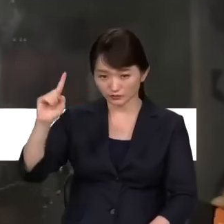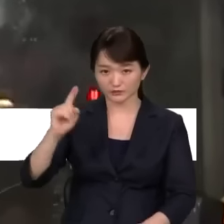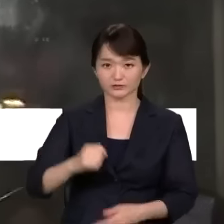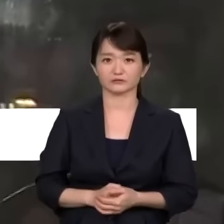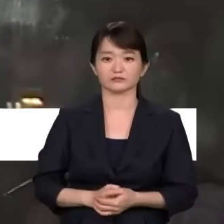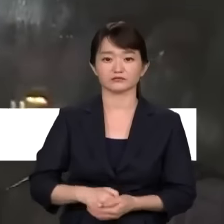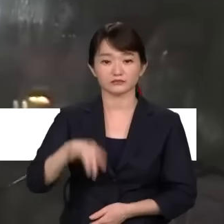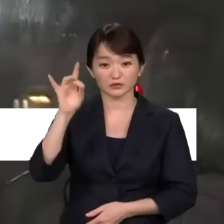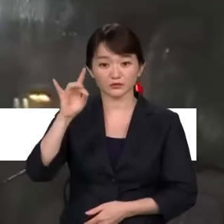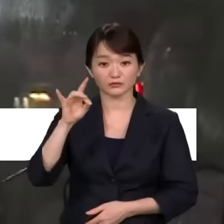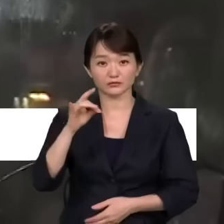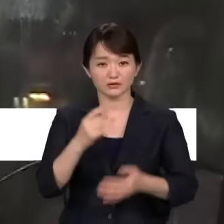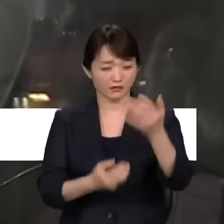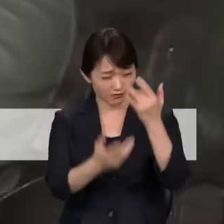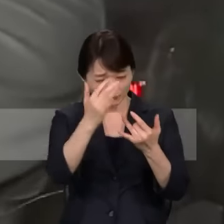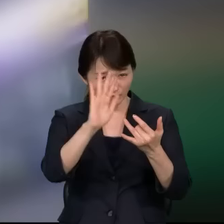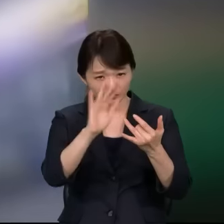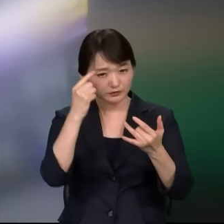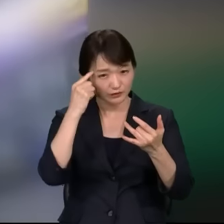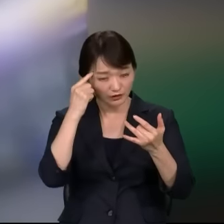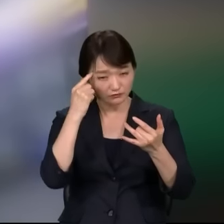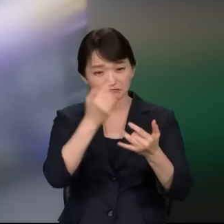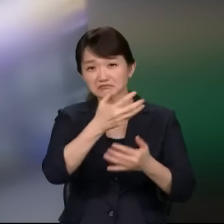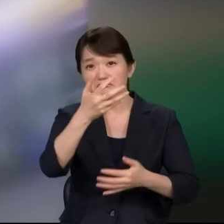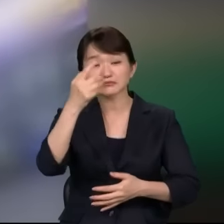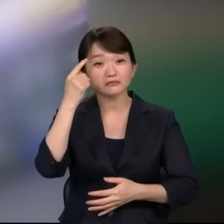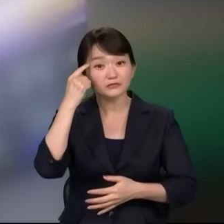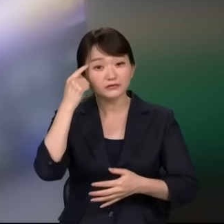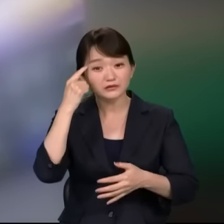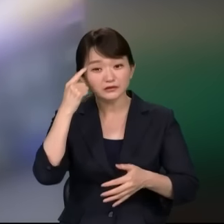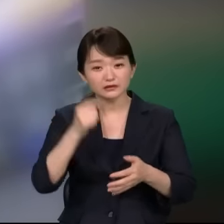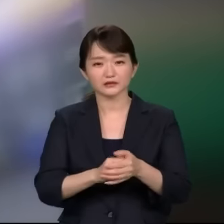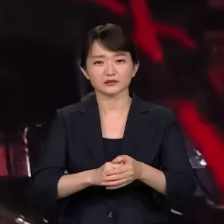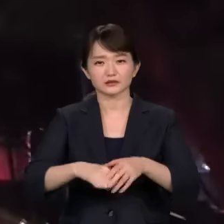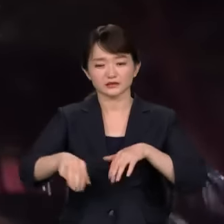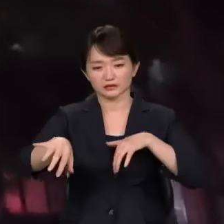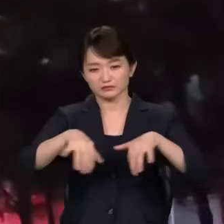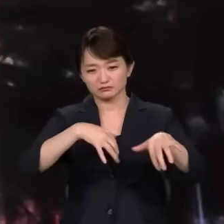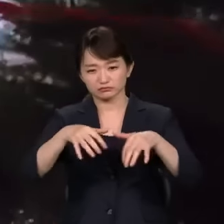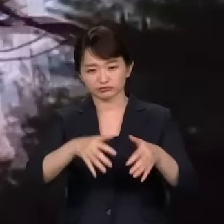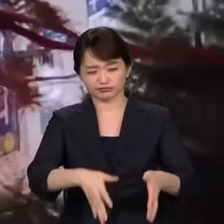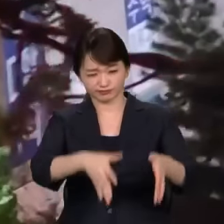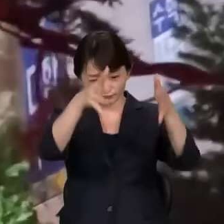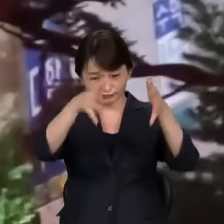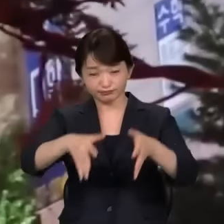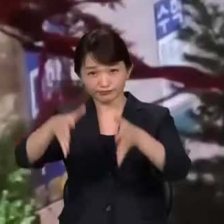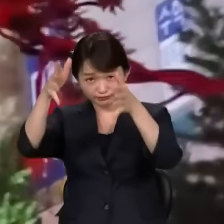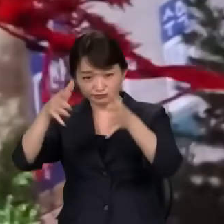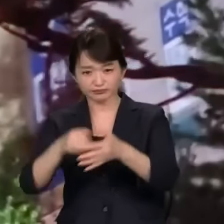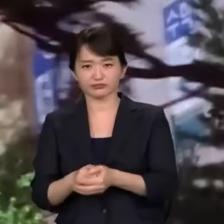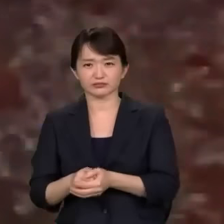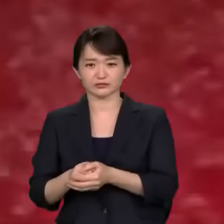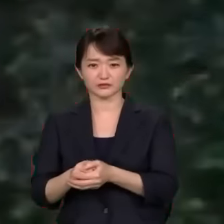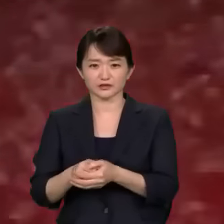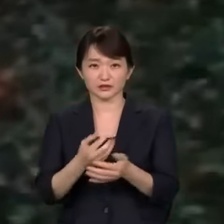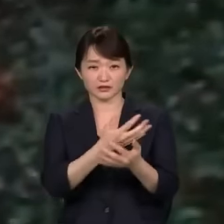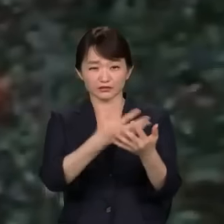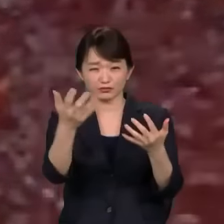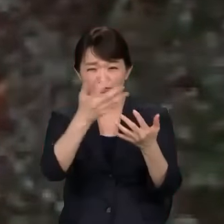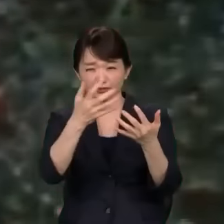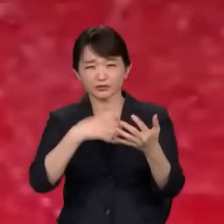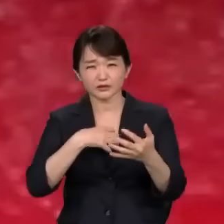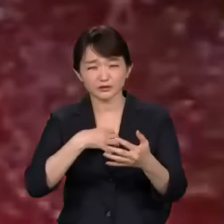아니라고 생각했어요. 연기만 올라오고 불도 잠깐이니까. 번화가 가운데 고층 건물. 대형 사고를 감지한 소방은 바로 대응 1단계를